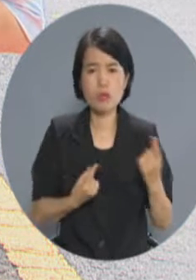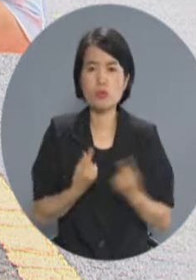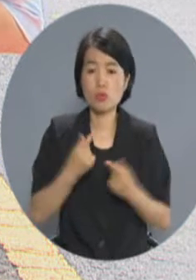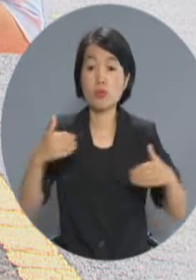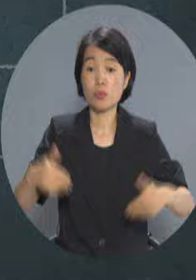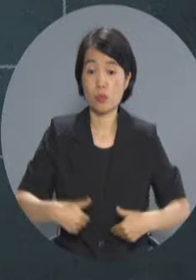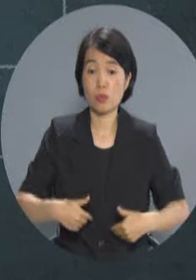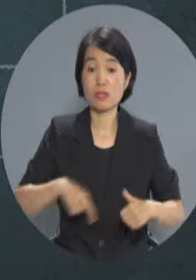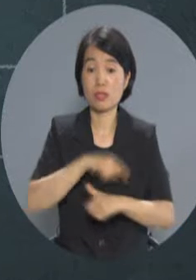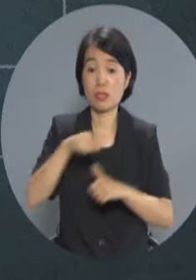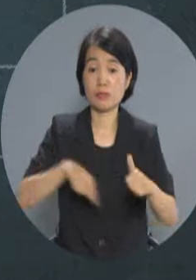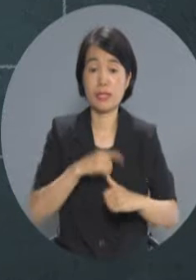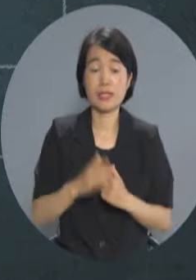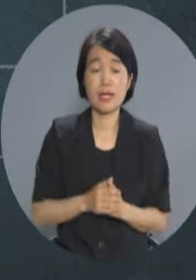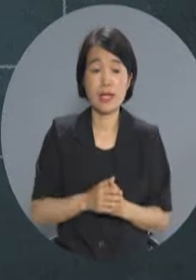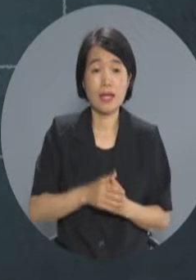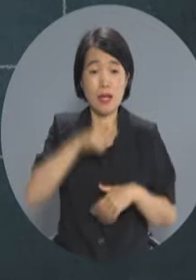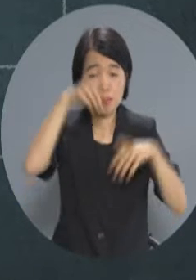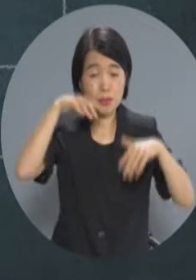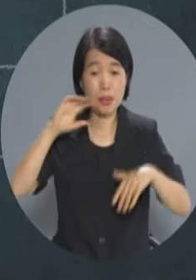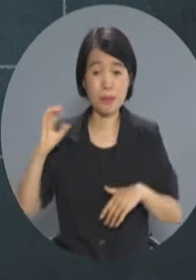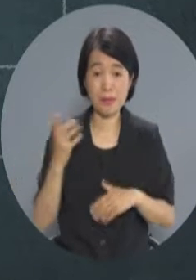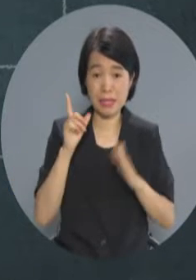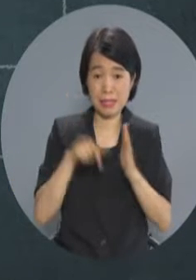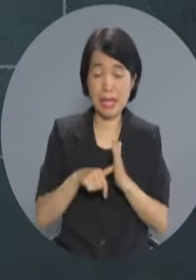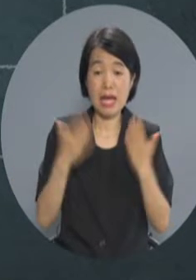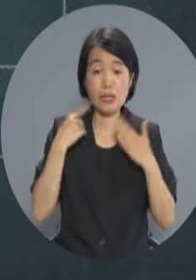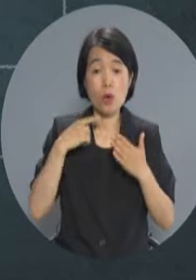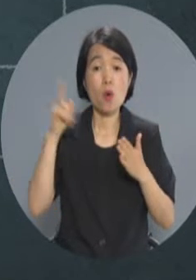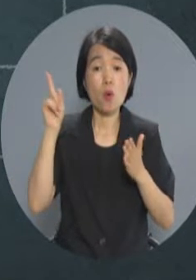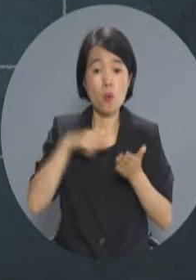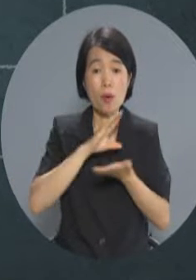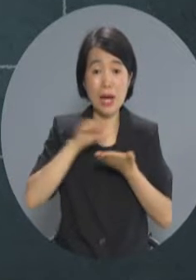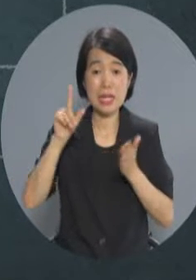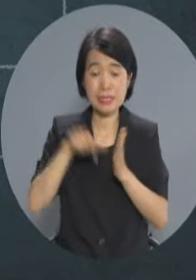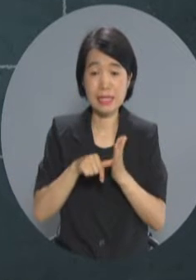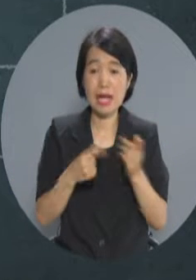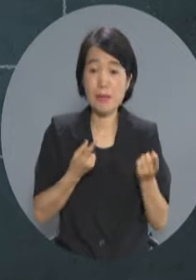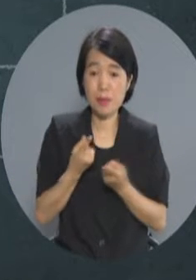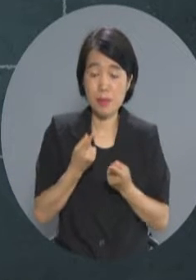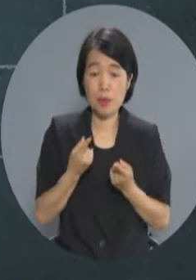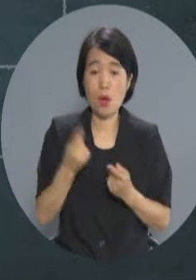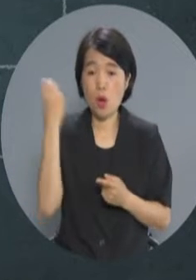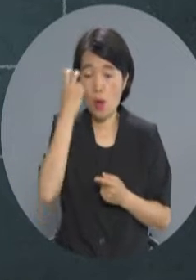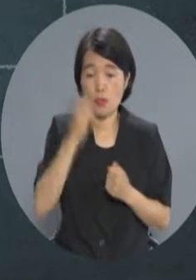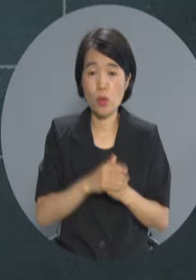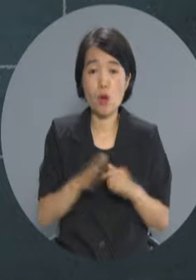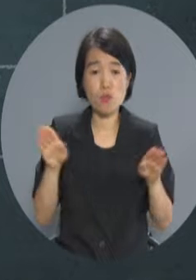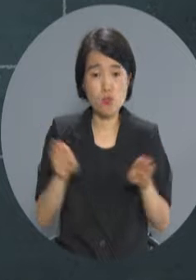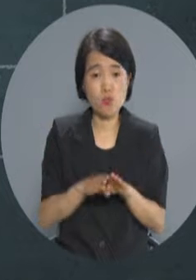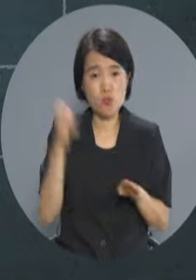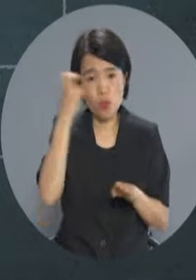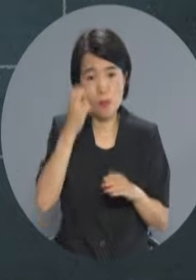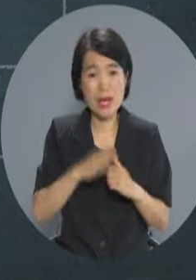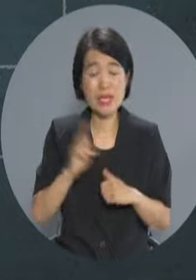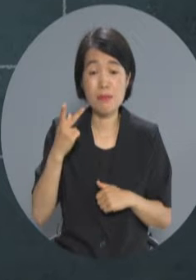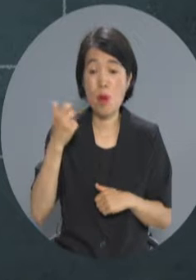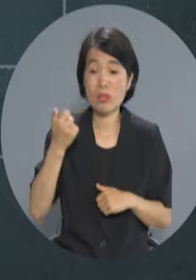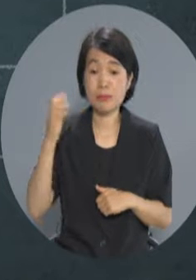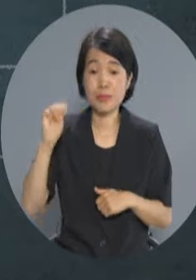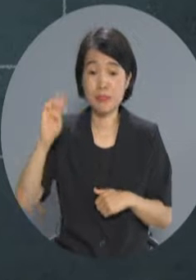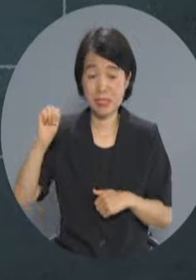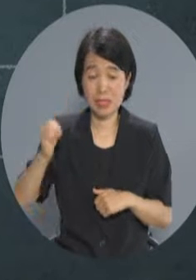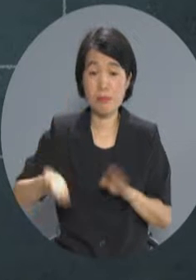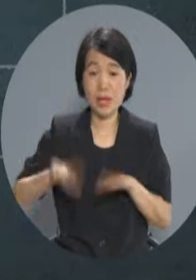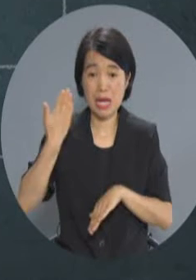필요합니다 호우 태풍 경보 때는 등하교 시간 조정과 휴업을 검토하고 250mm 이상의 비해 보가 있을 때는